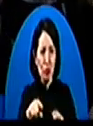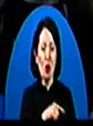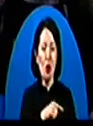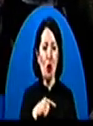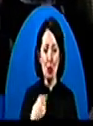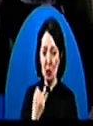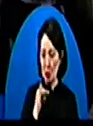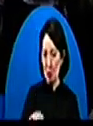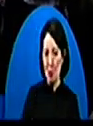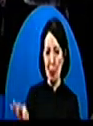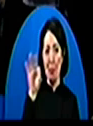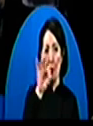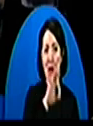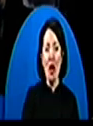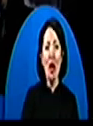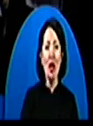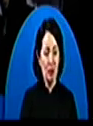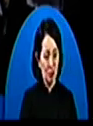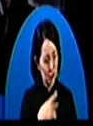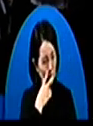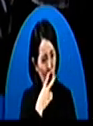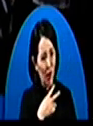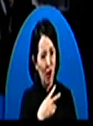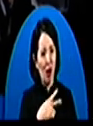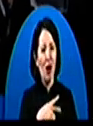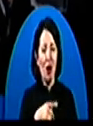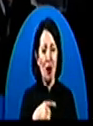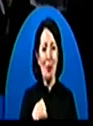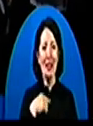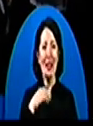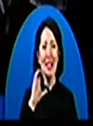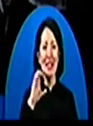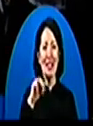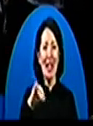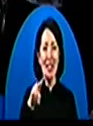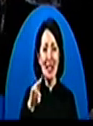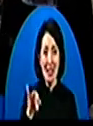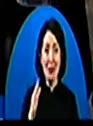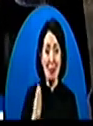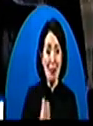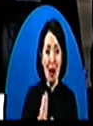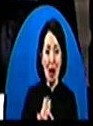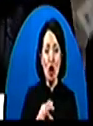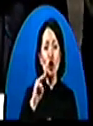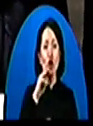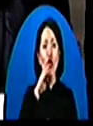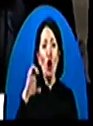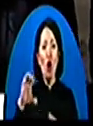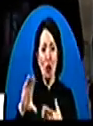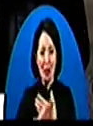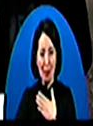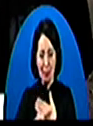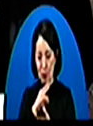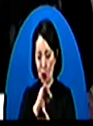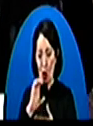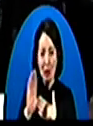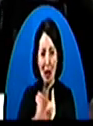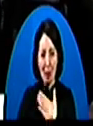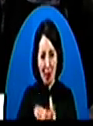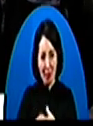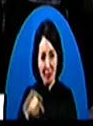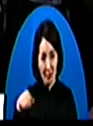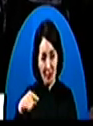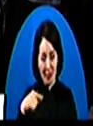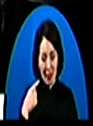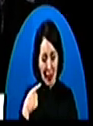юм байдгүй мэй л. Тийм учраас бол бид нэр бас энэ манай станцууд дээр байдаг энэ тоосны хамгаалтын яг тэр